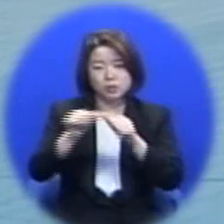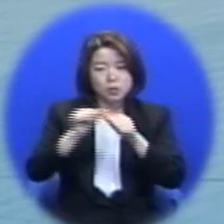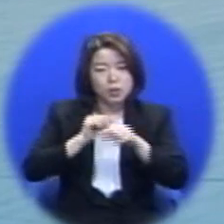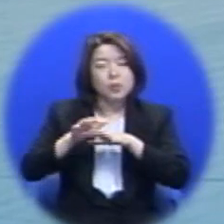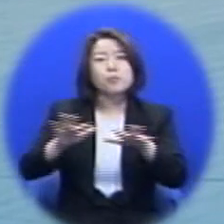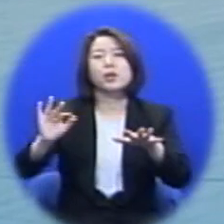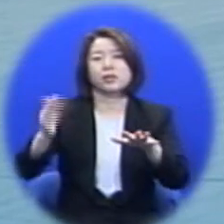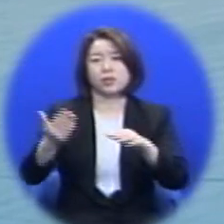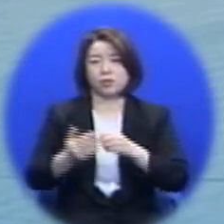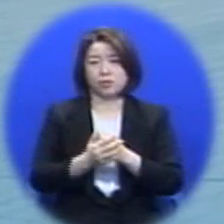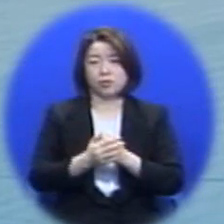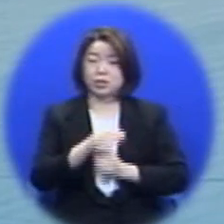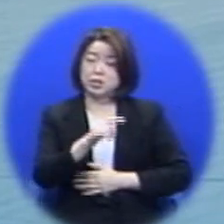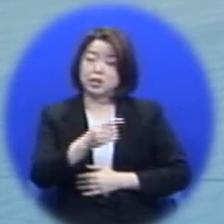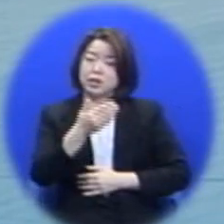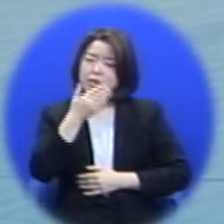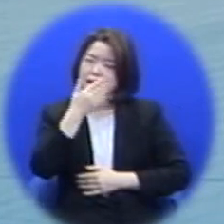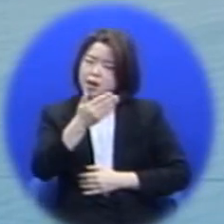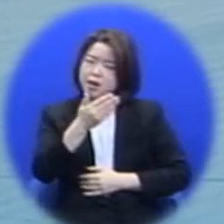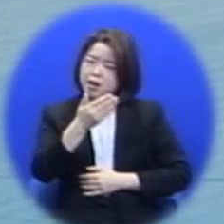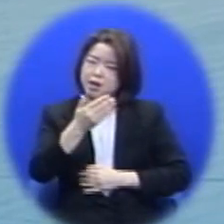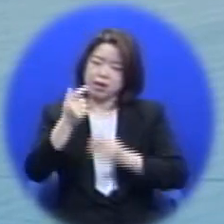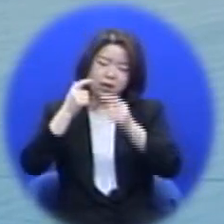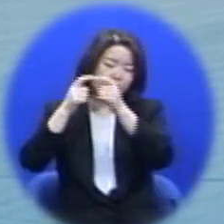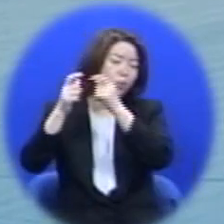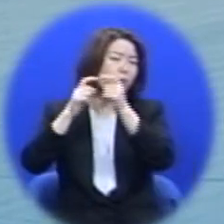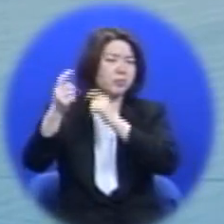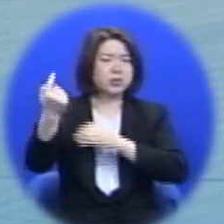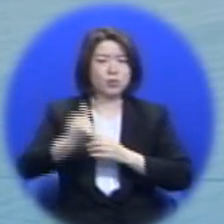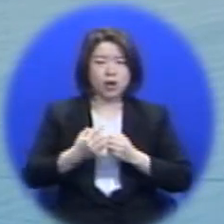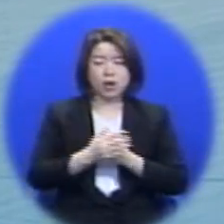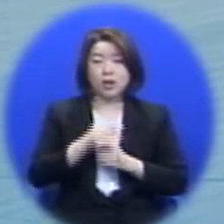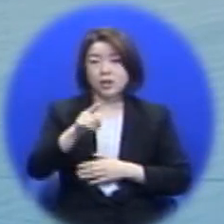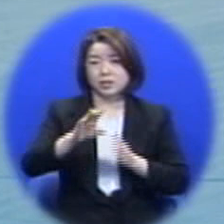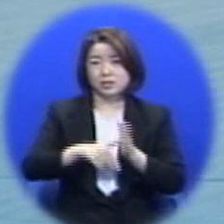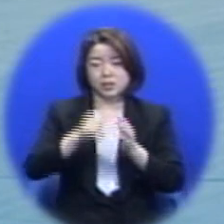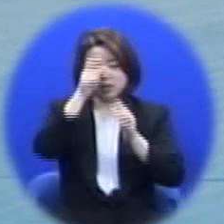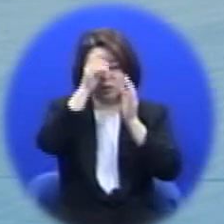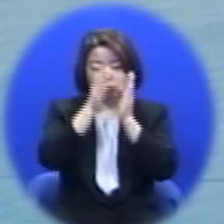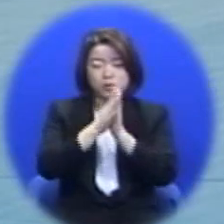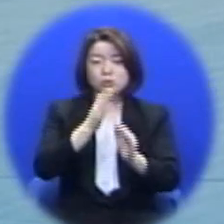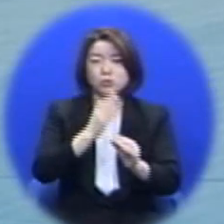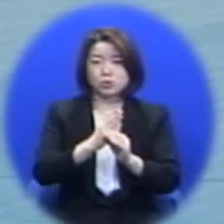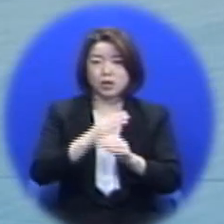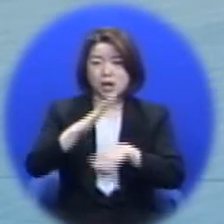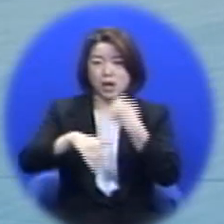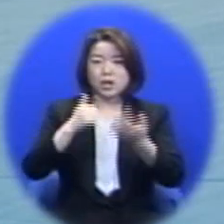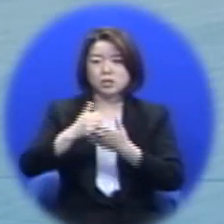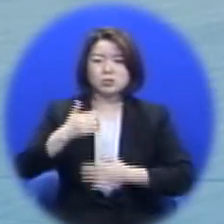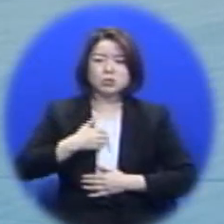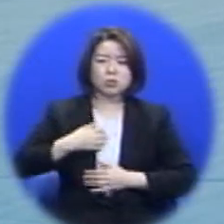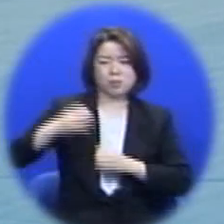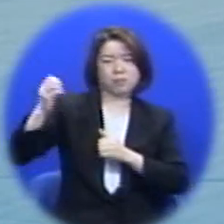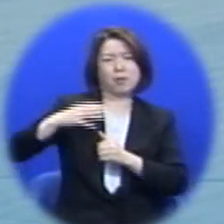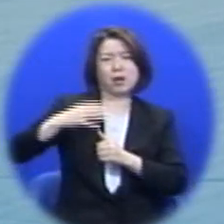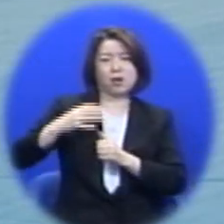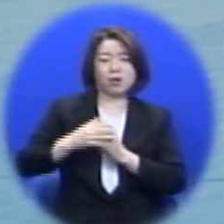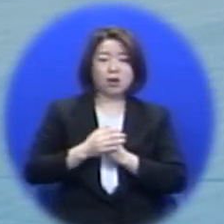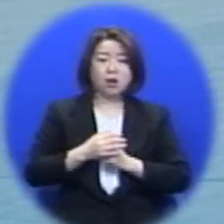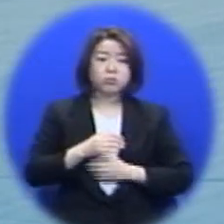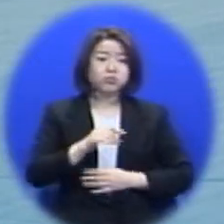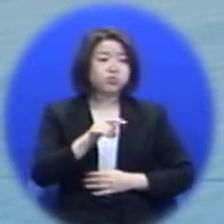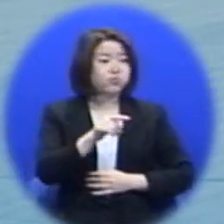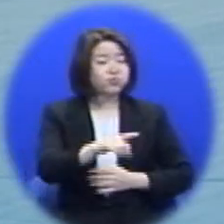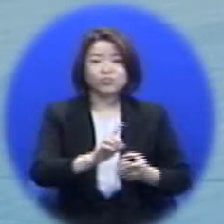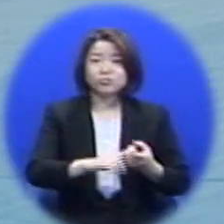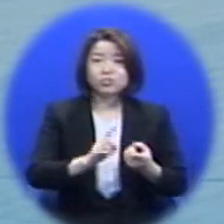일인가 고민이 왔습니다. 그때 기도하는 중에 하나님이 저에게 책망하셨어요. 너 이것에